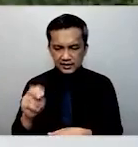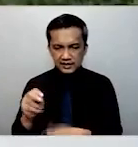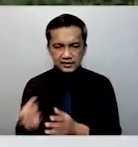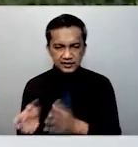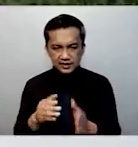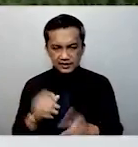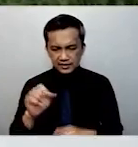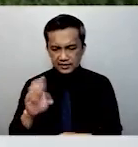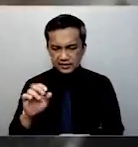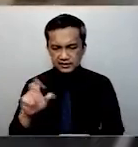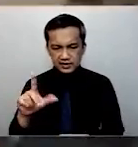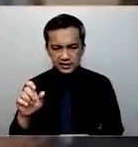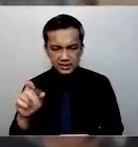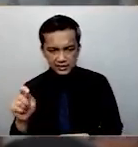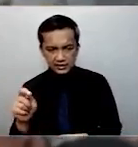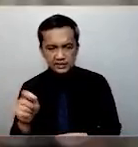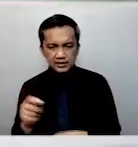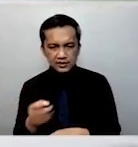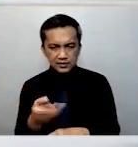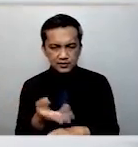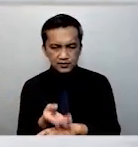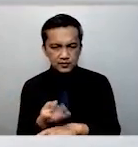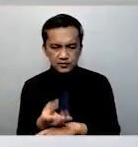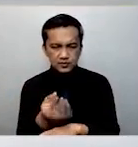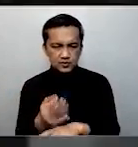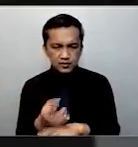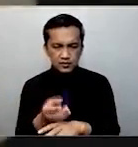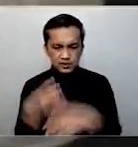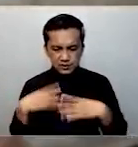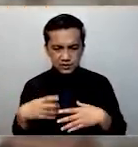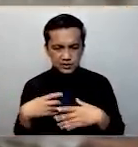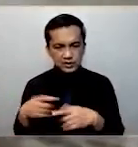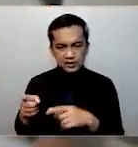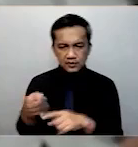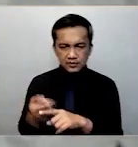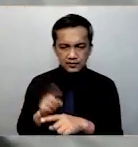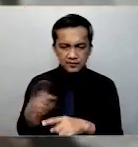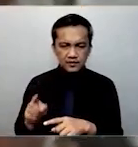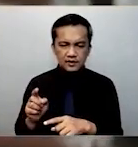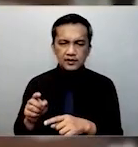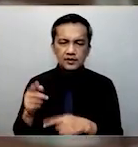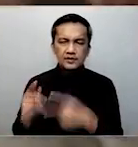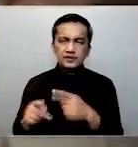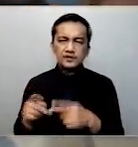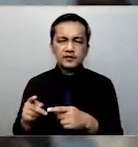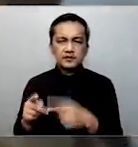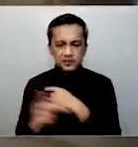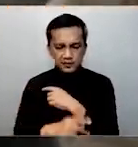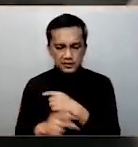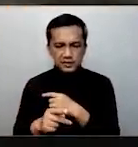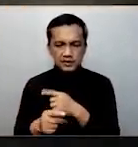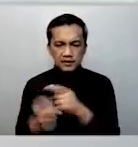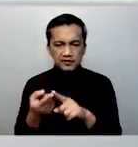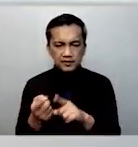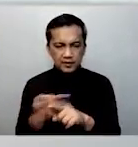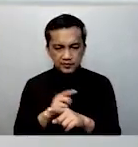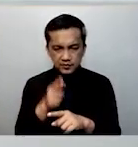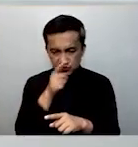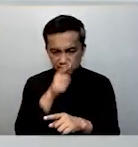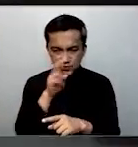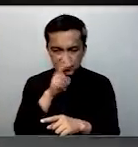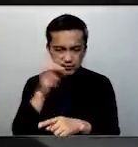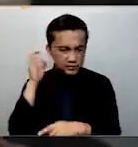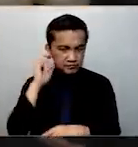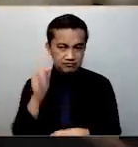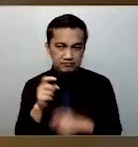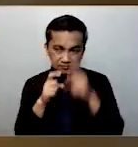Ibinida rito ang mga kasuotang hango sa kultura ng mga kababayan natin mula Luzon, Visayas at Mindanao. Pero tumaas ang kilay